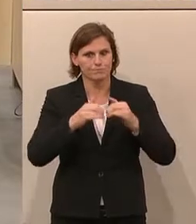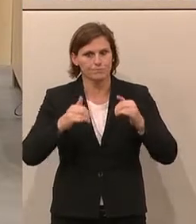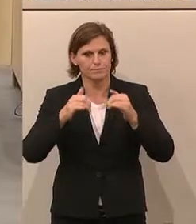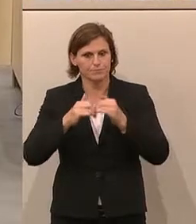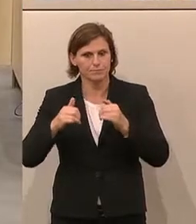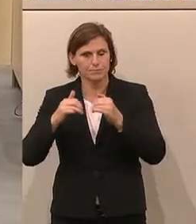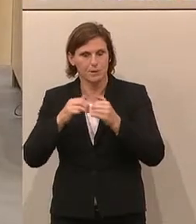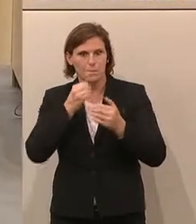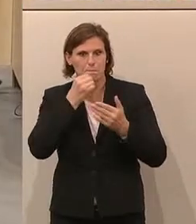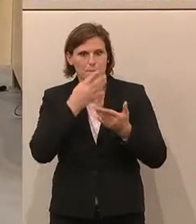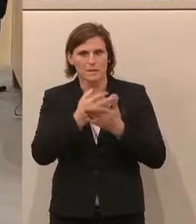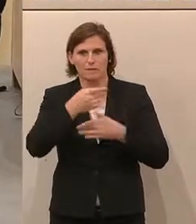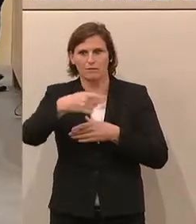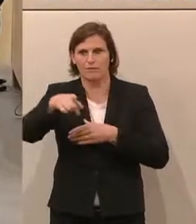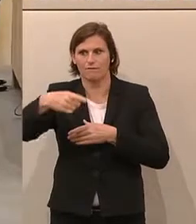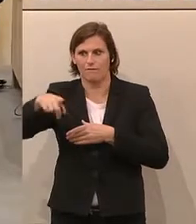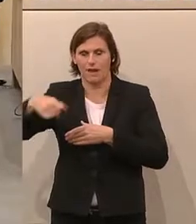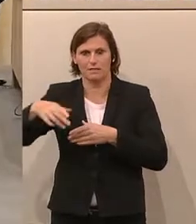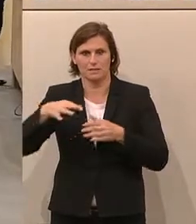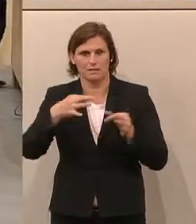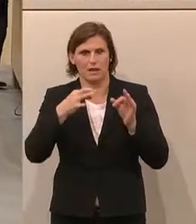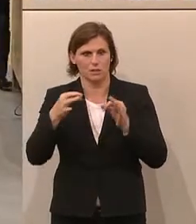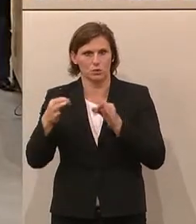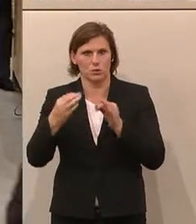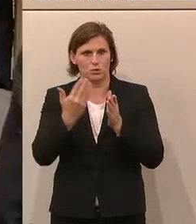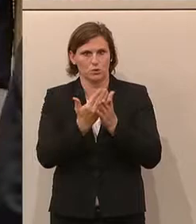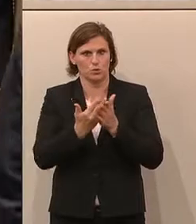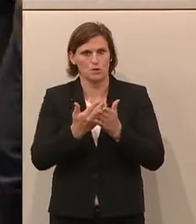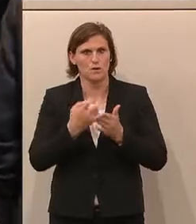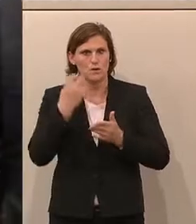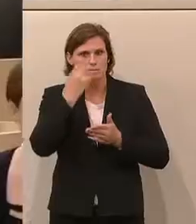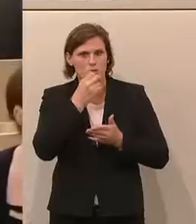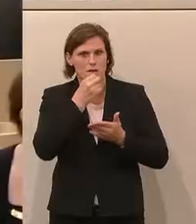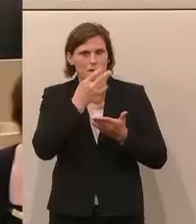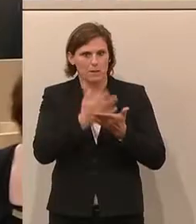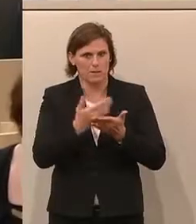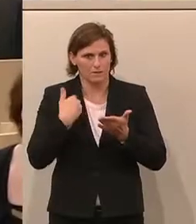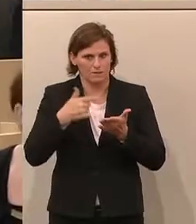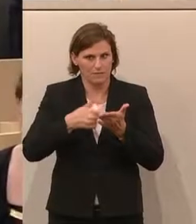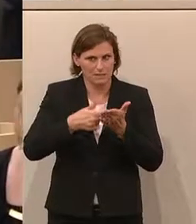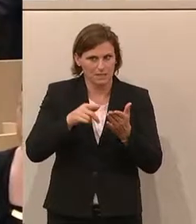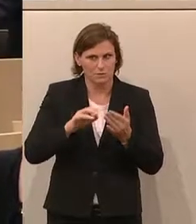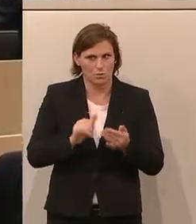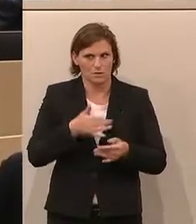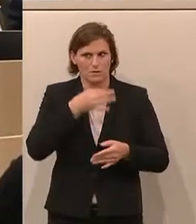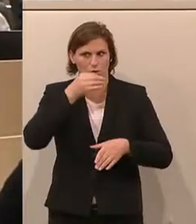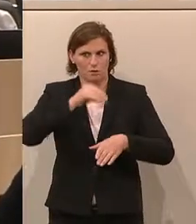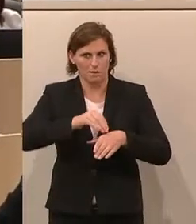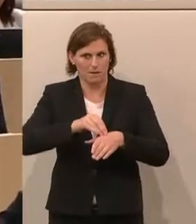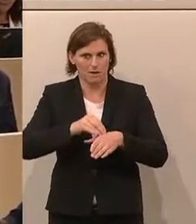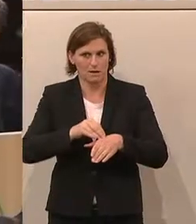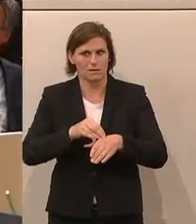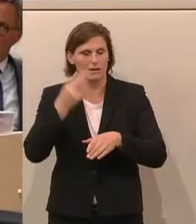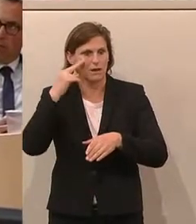Report zur Flugshow AirPower. Unter anderem beanstandet wurde, dass trotz Millionenkosten keine Nutzenanalyse für